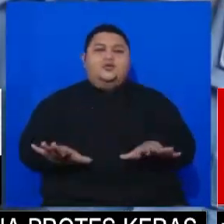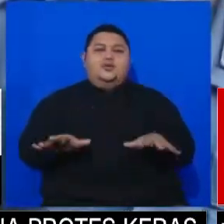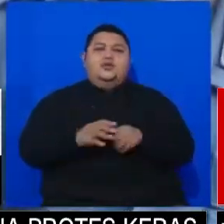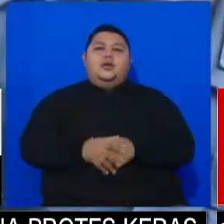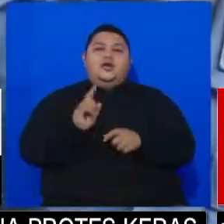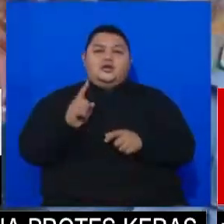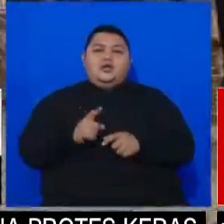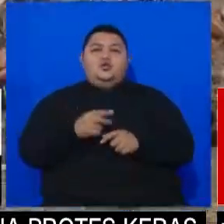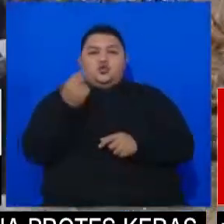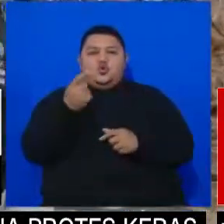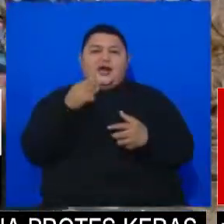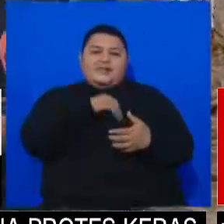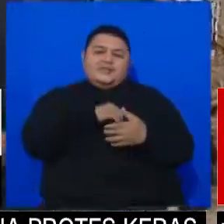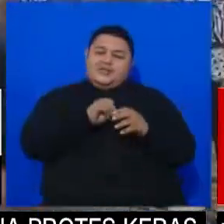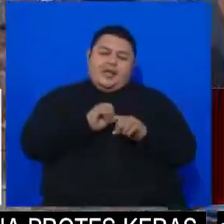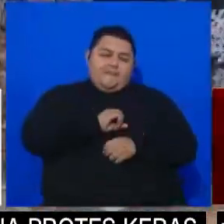jinawi.